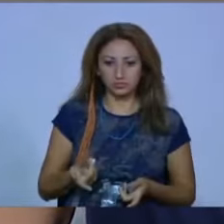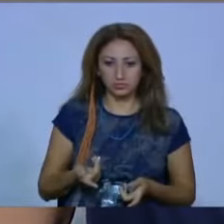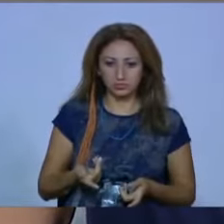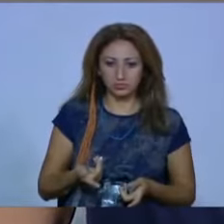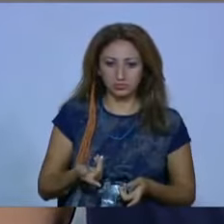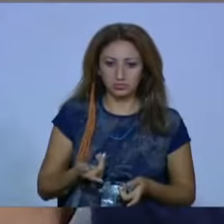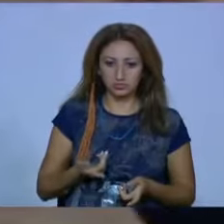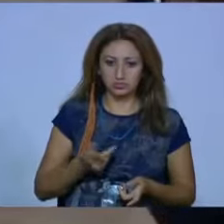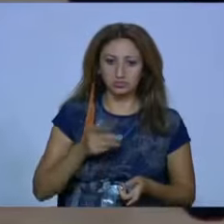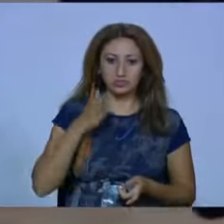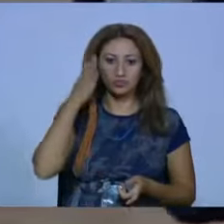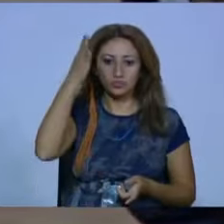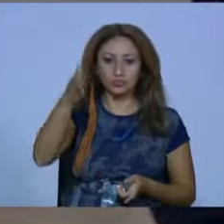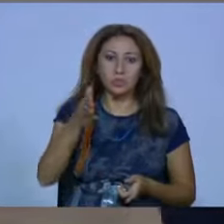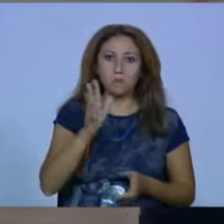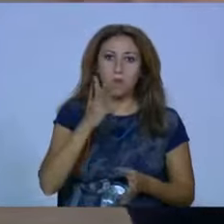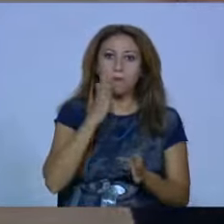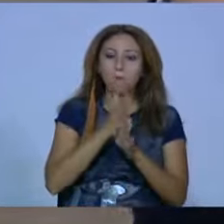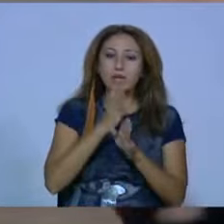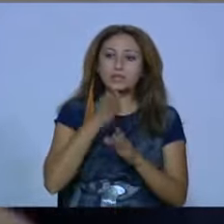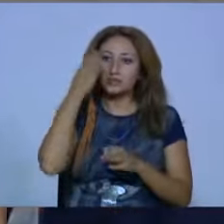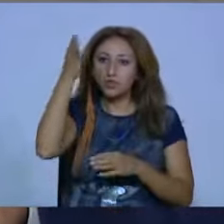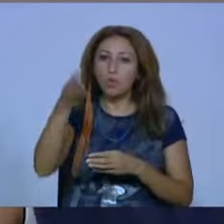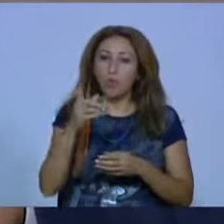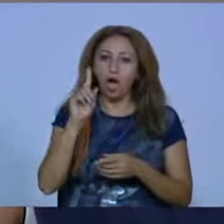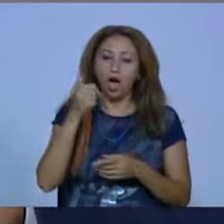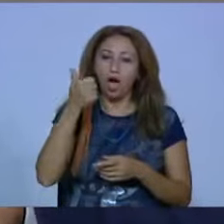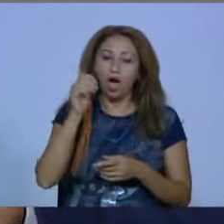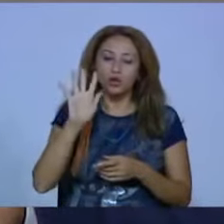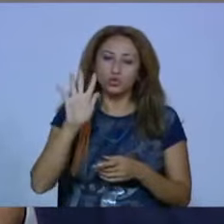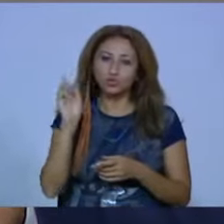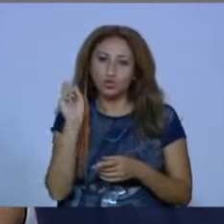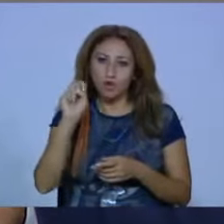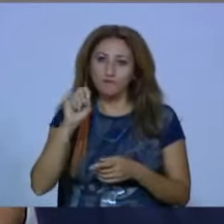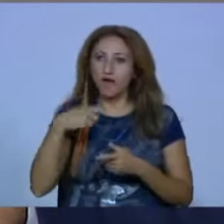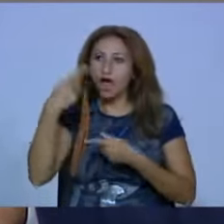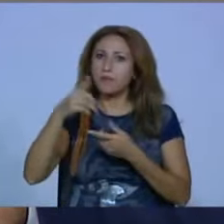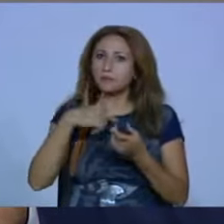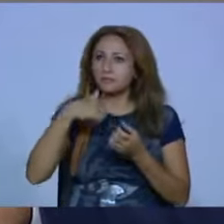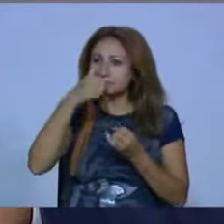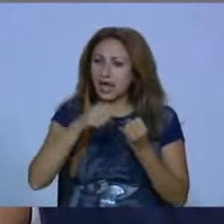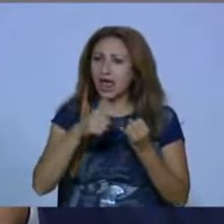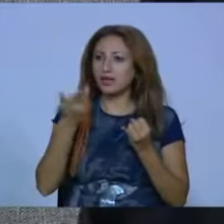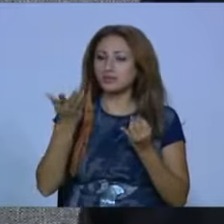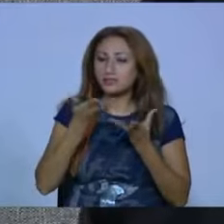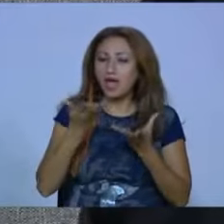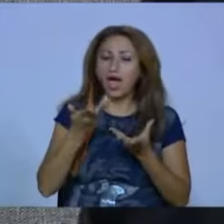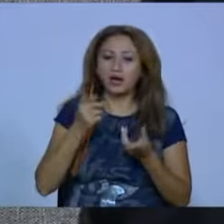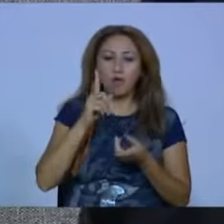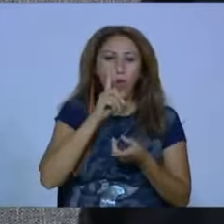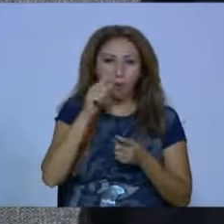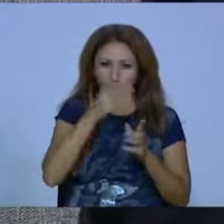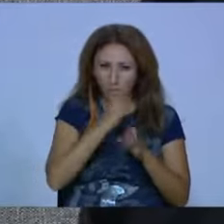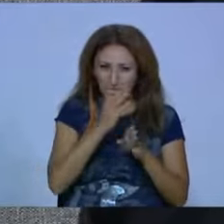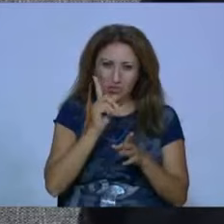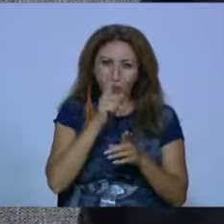أشرف ممكن يروح لها، هي ما يروحش لعلاء يقعد يتكلم معها فتفضفض له ويفضفض لها، وكانت تحب أشرف دي. رحمة الله عليها ورحمة